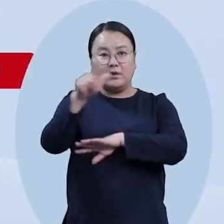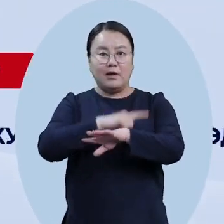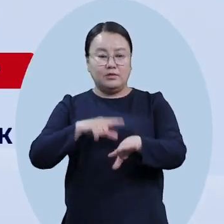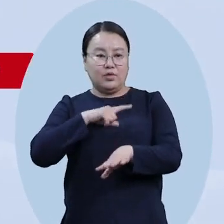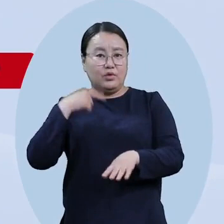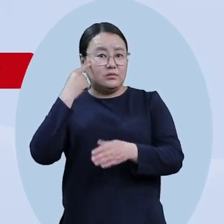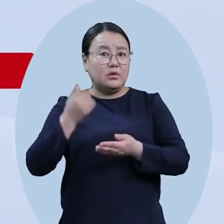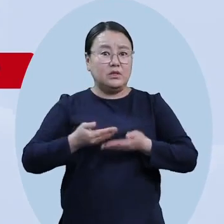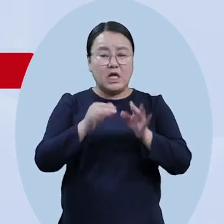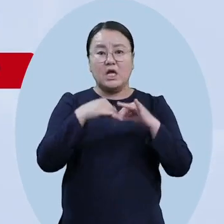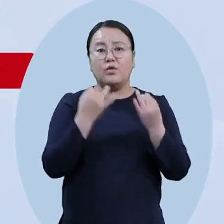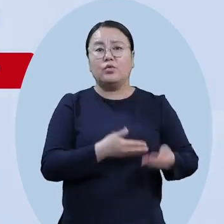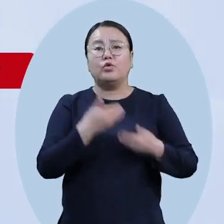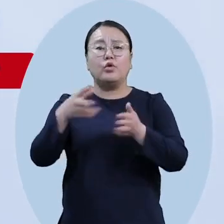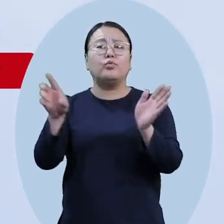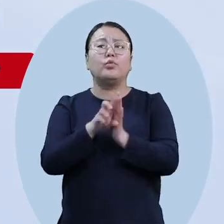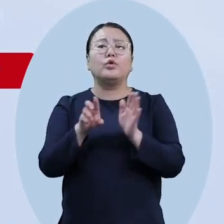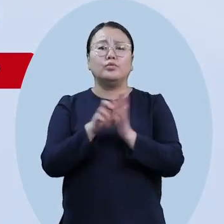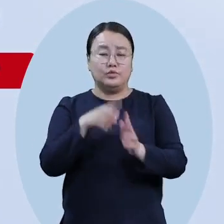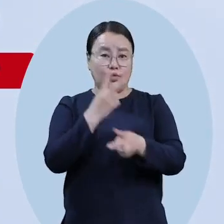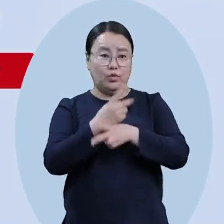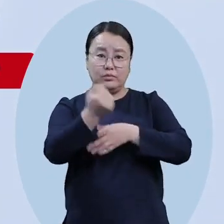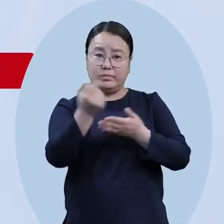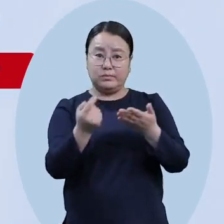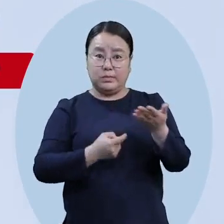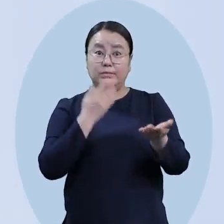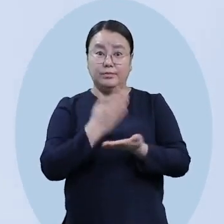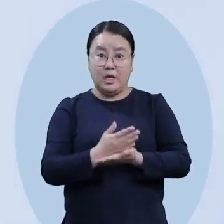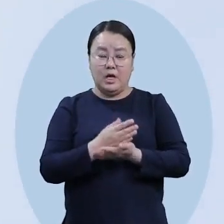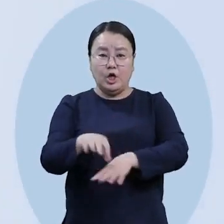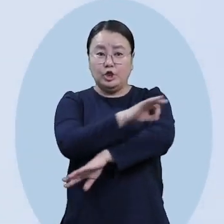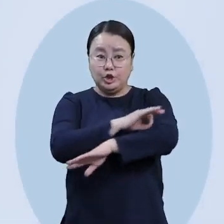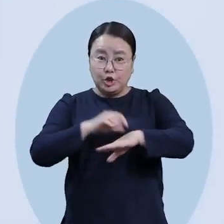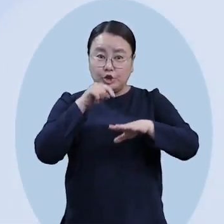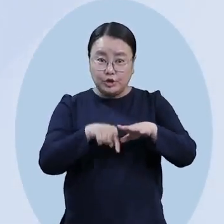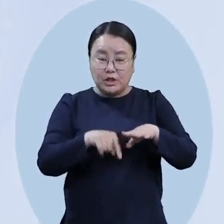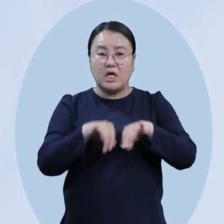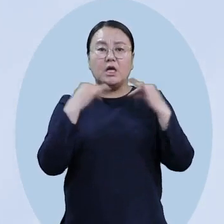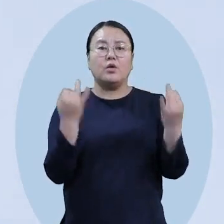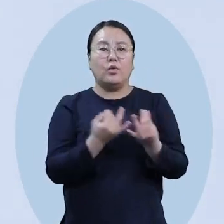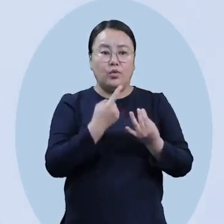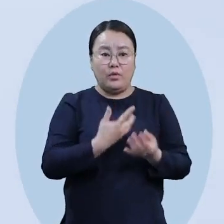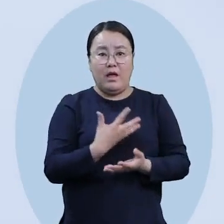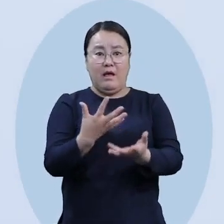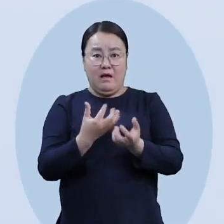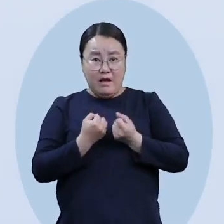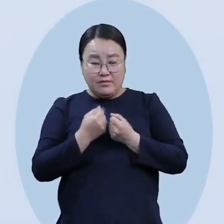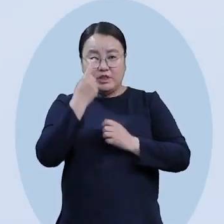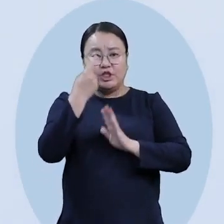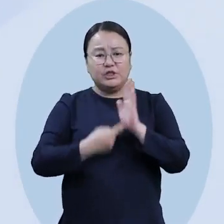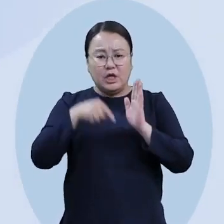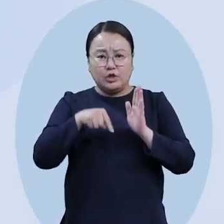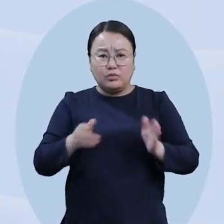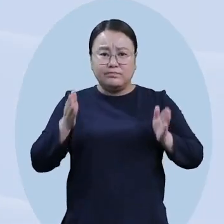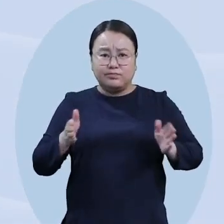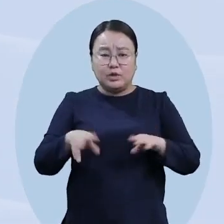газраас гаргаж, улсын хурлд өргөн мэдүүлж болно хэмээн хуульд заасан байдаг. Төслийг Монгол улсын их хурл хүлээн авсан өдрөөс хойш 1